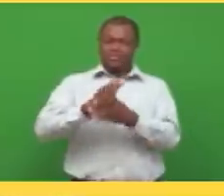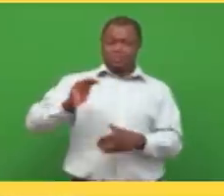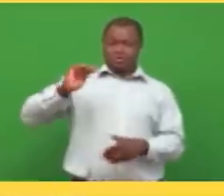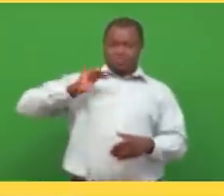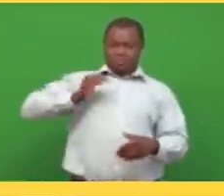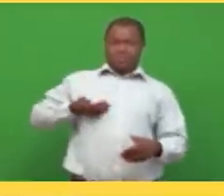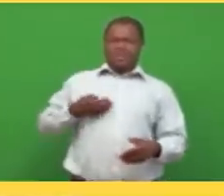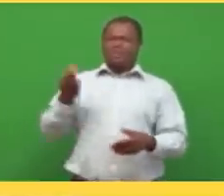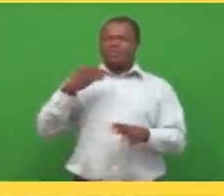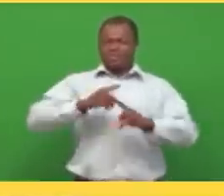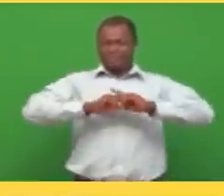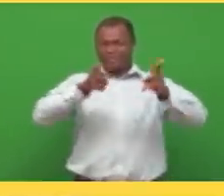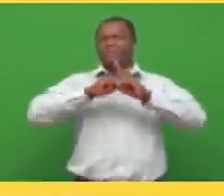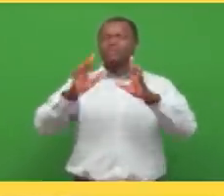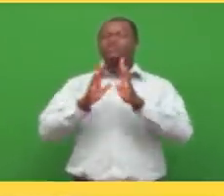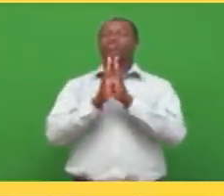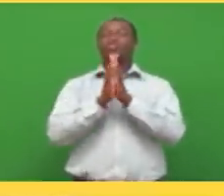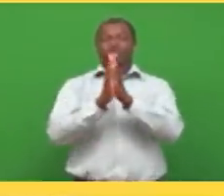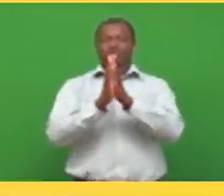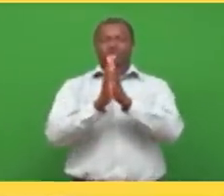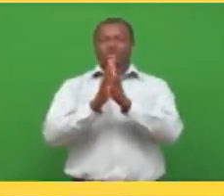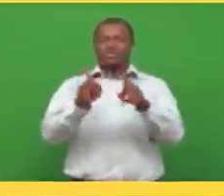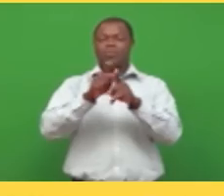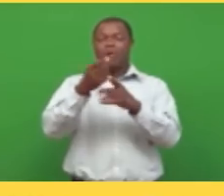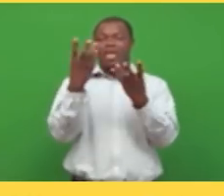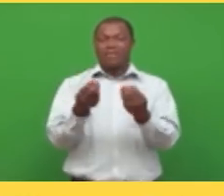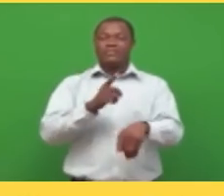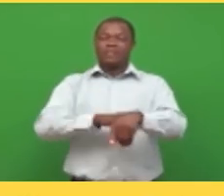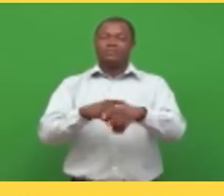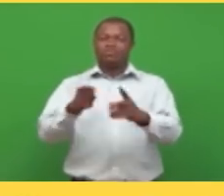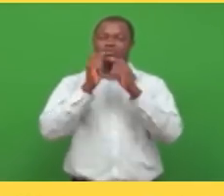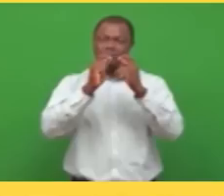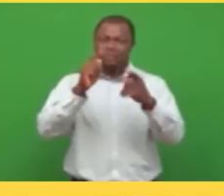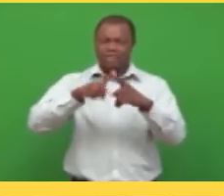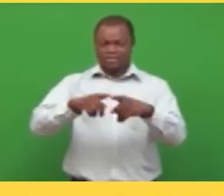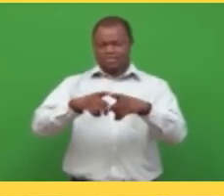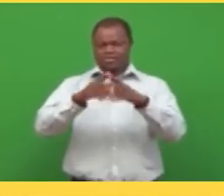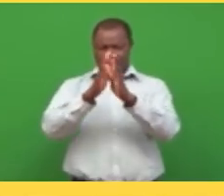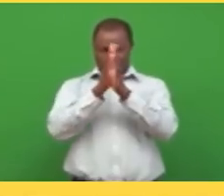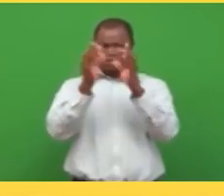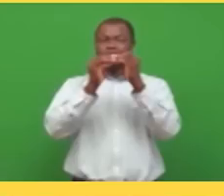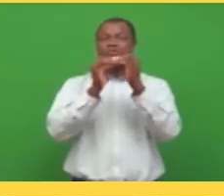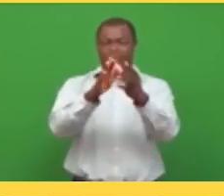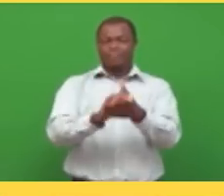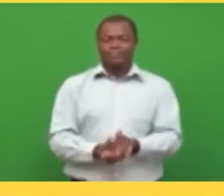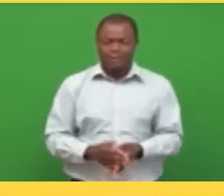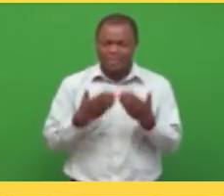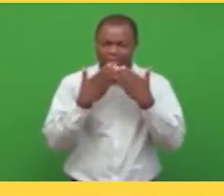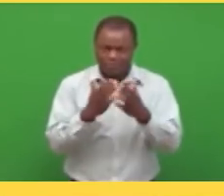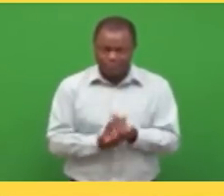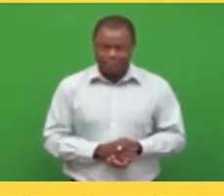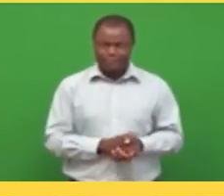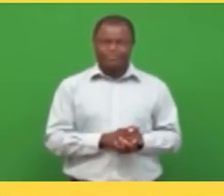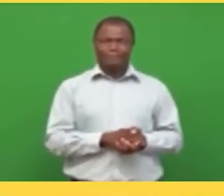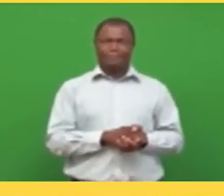anosangana achibva kumachechi akasiyana siyana tichiwana nguva yekunamata nekudzidzisana Mazvita. Tinokutendai nekunge muri pano.